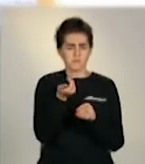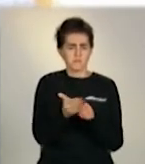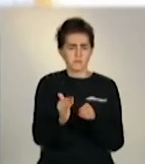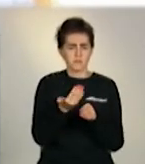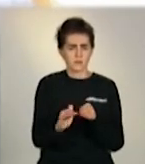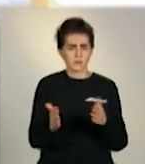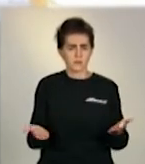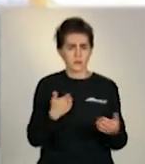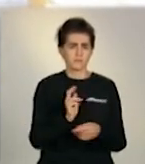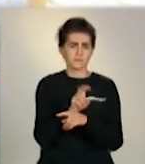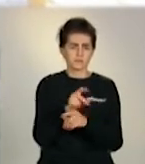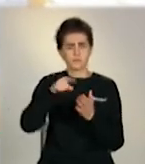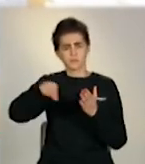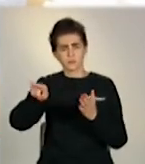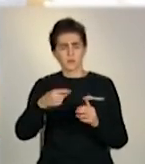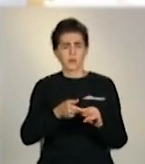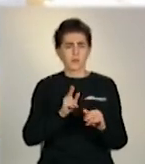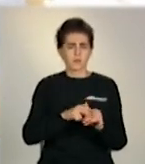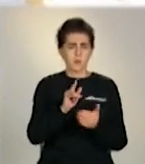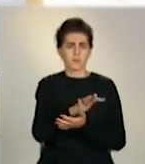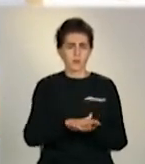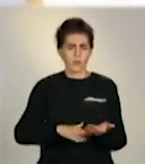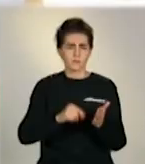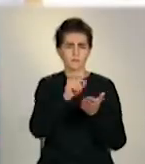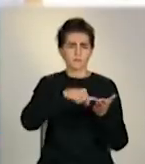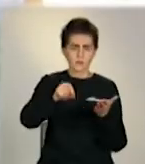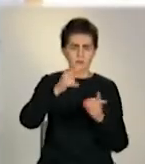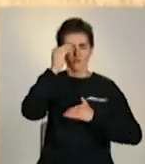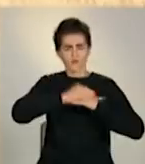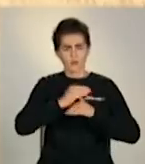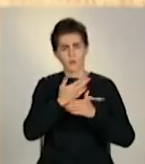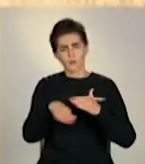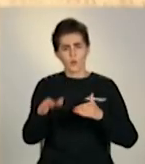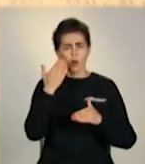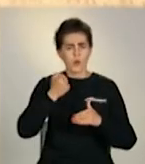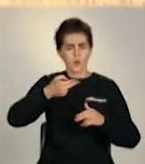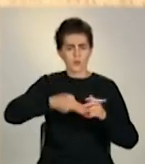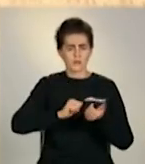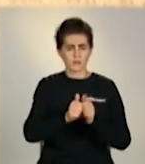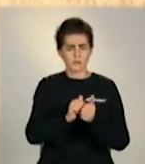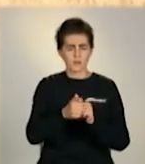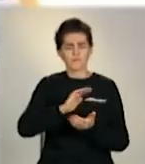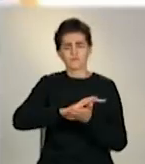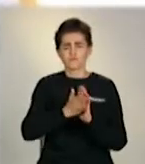зараз, відмічаємося і потім знову відмічаємося ввечері, ну, в кінці зміни. Положення тяжеле.